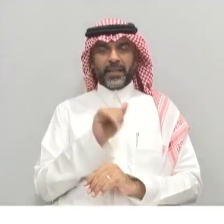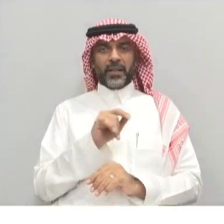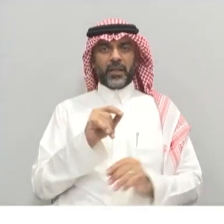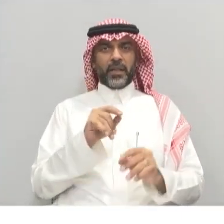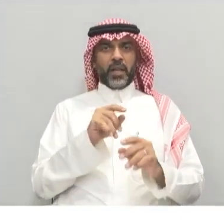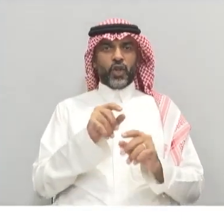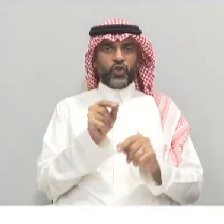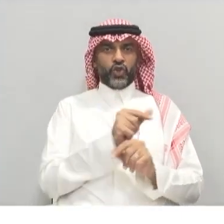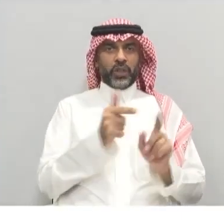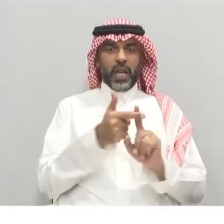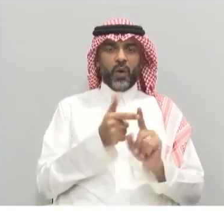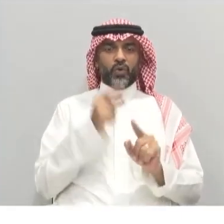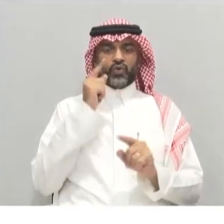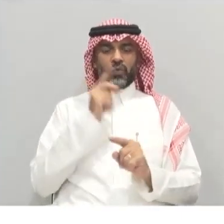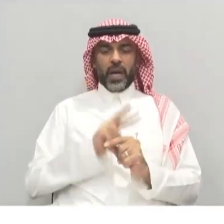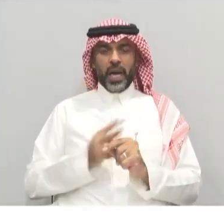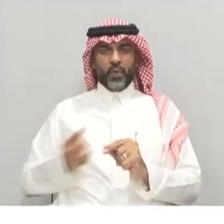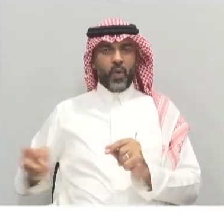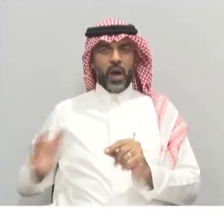المخططات البيانيه